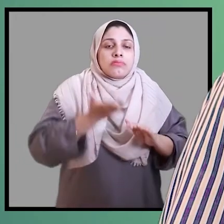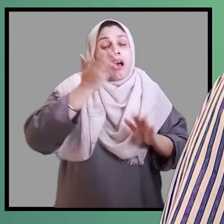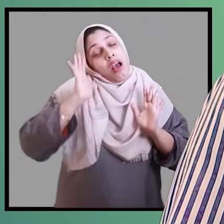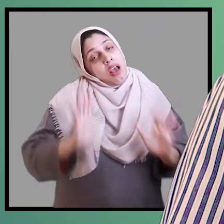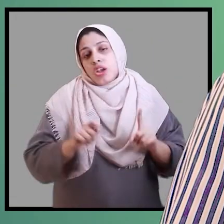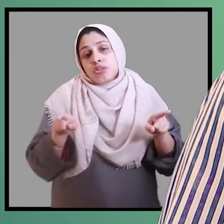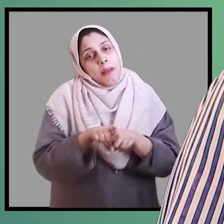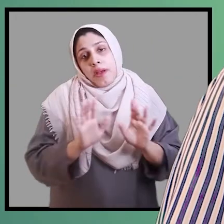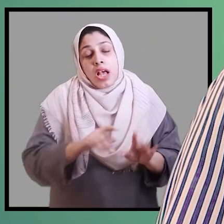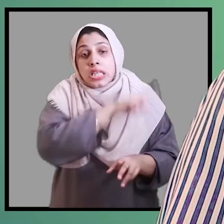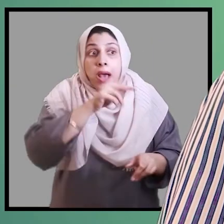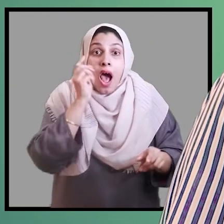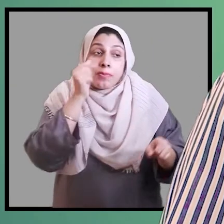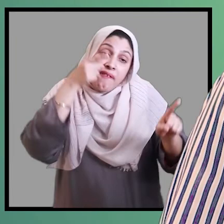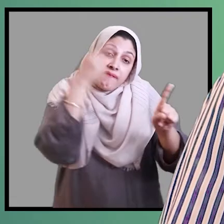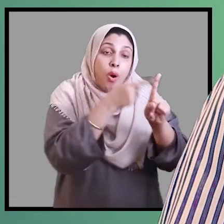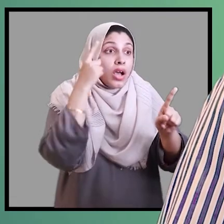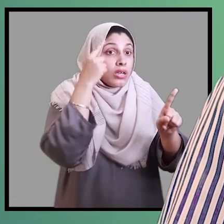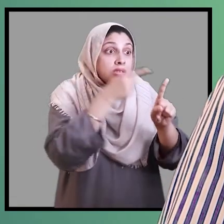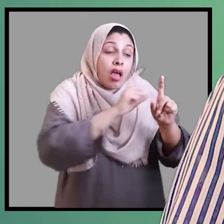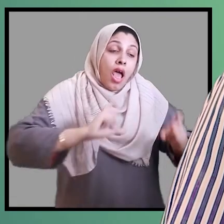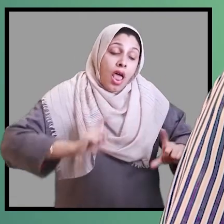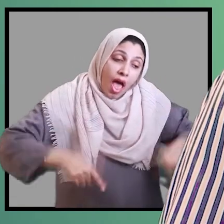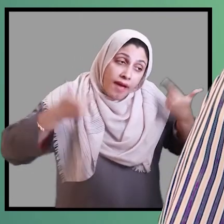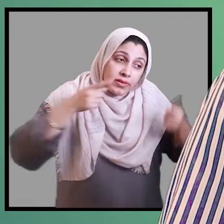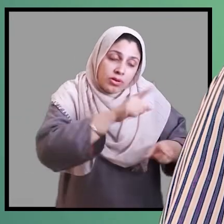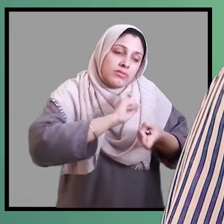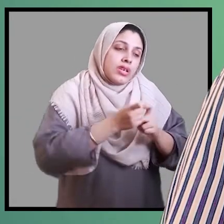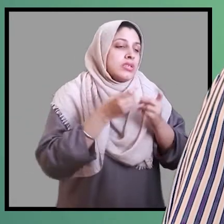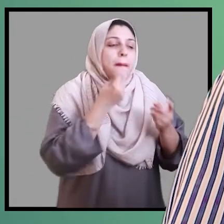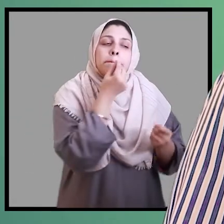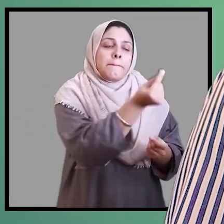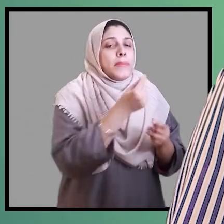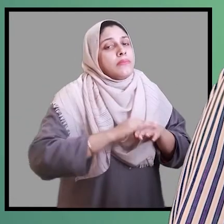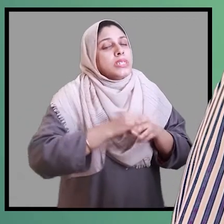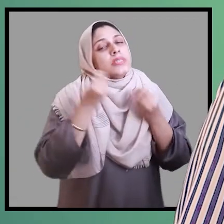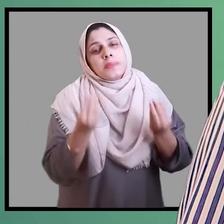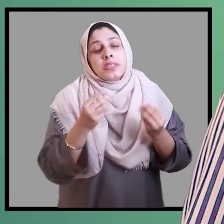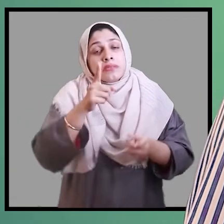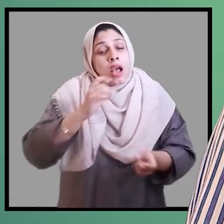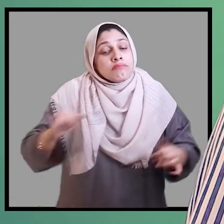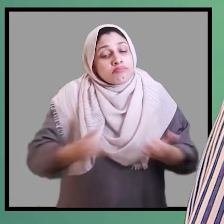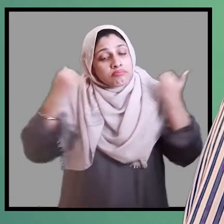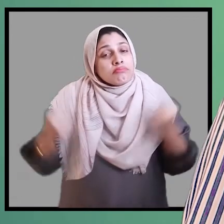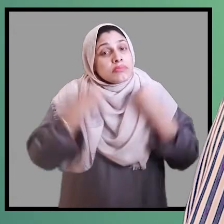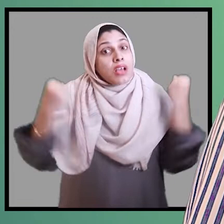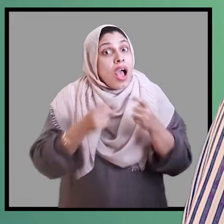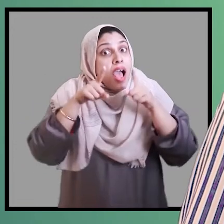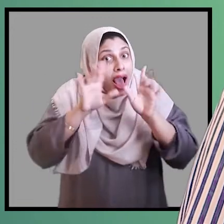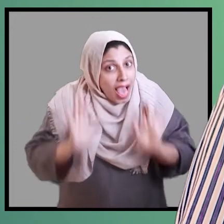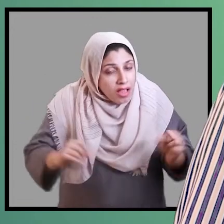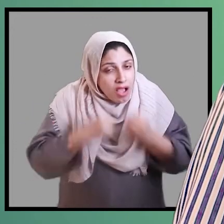और जो शुगर जब बढ़ती है तो फिर प्रोस्टेट के बढ़ने के भी अलामत होते हैं। तो जो मर्द हज़रात हैं उनके लिए ये लाइफस्टाइल चेंज मेरा